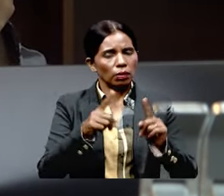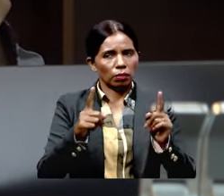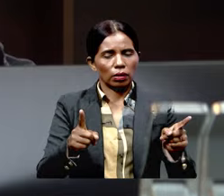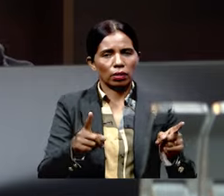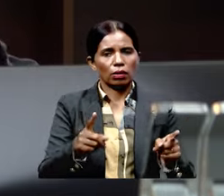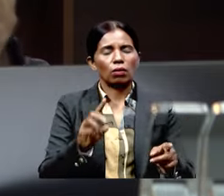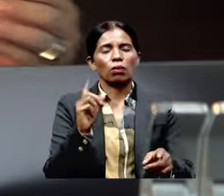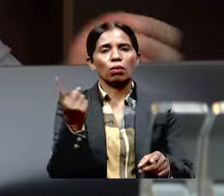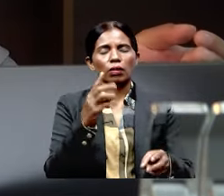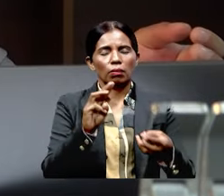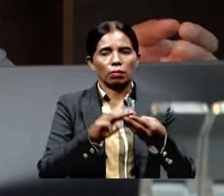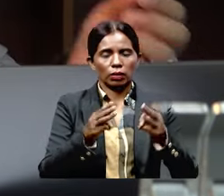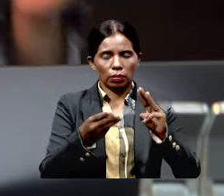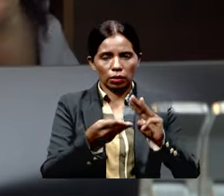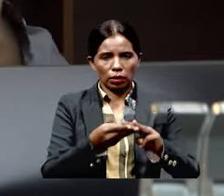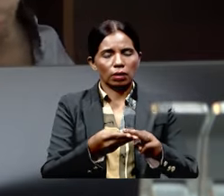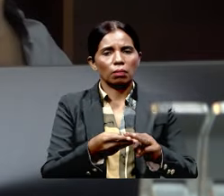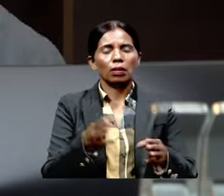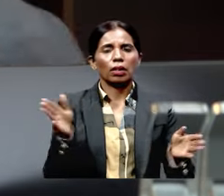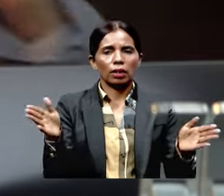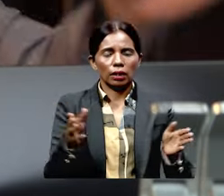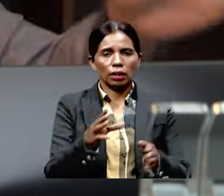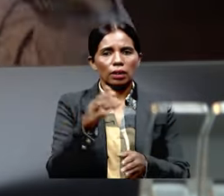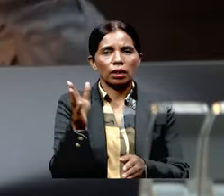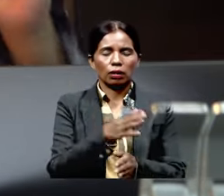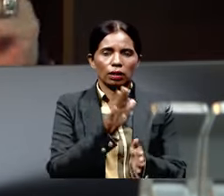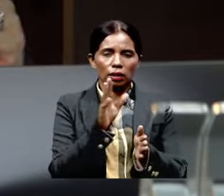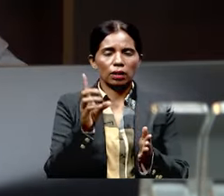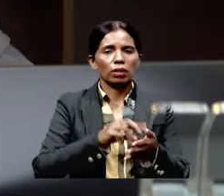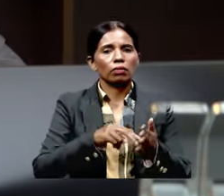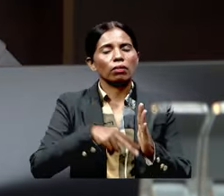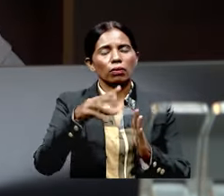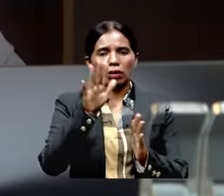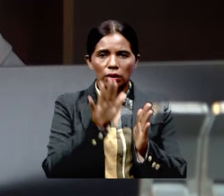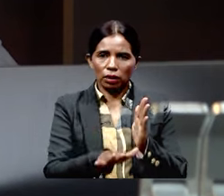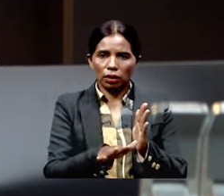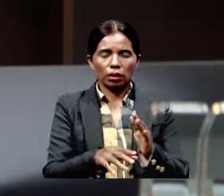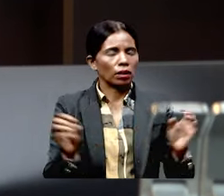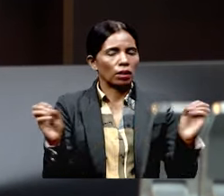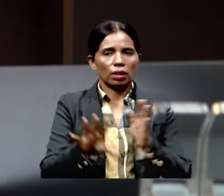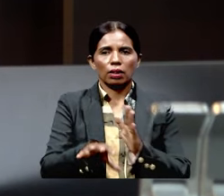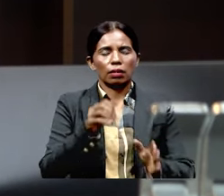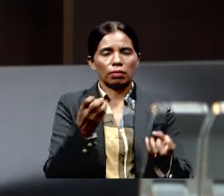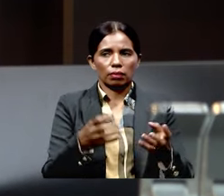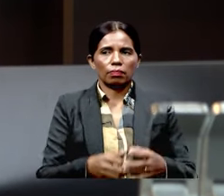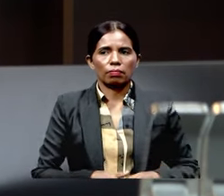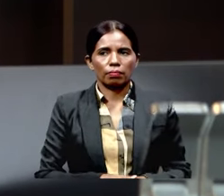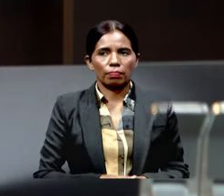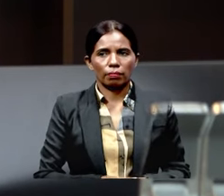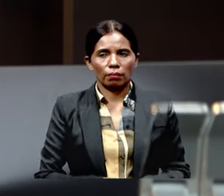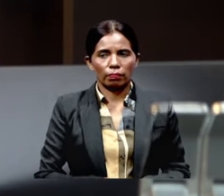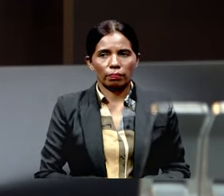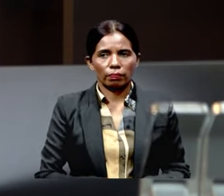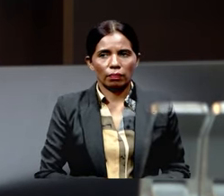matematika det ma kikuan kurs barak nia lahili portugues ma kikuan tan nia lahili buat barang ne mas vantase maka ida ne kodi bayra